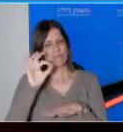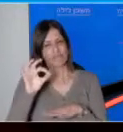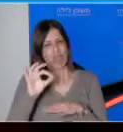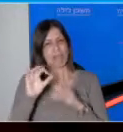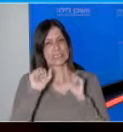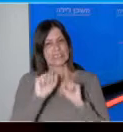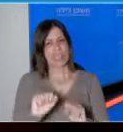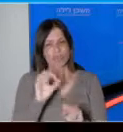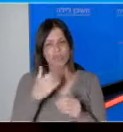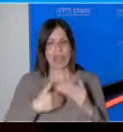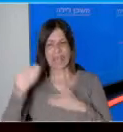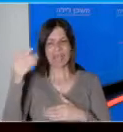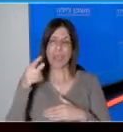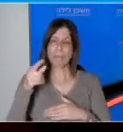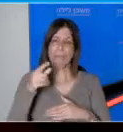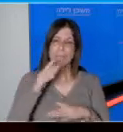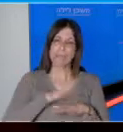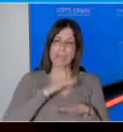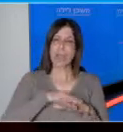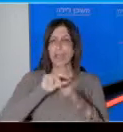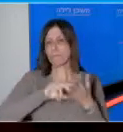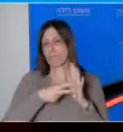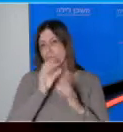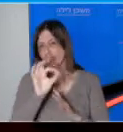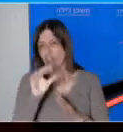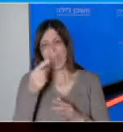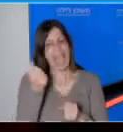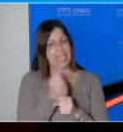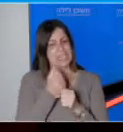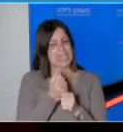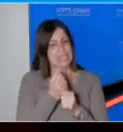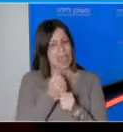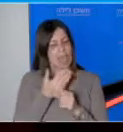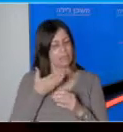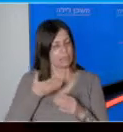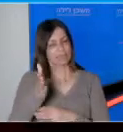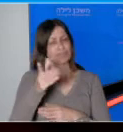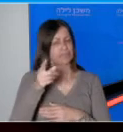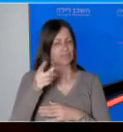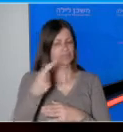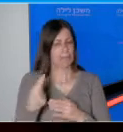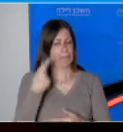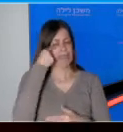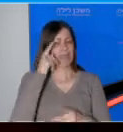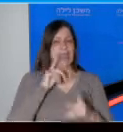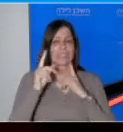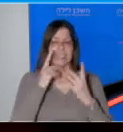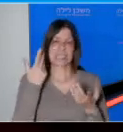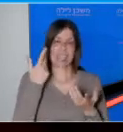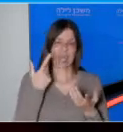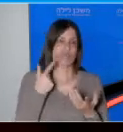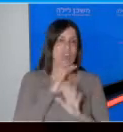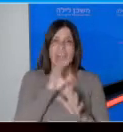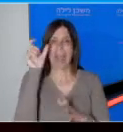ואם זה כדי לקדם את הקריירה הפוליטית שלה. בכל אופן, היא עשתה מין פריצה די מדהימה לתוך השיח, שבאמת אין לדעתי היום